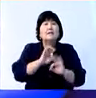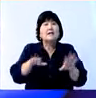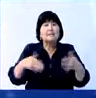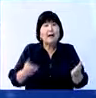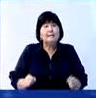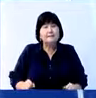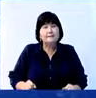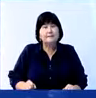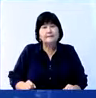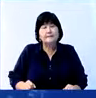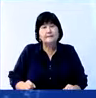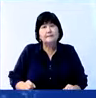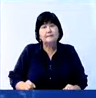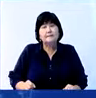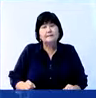аңдатпа.